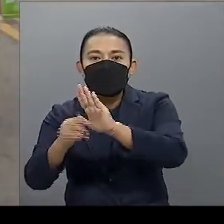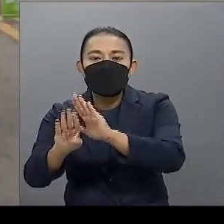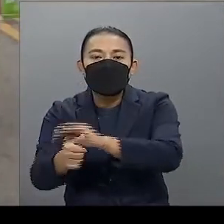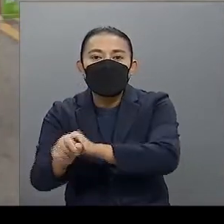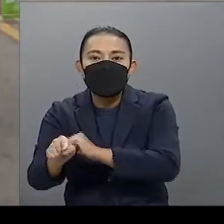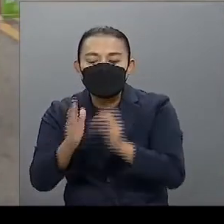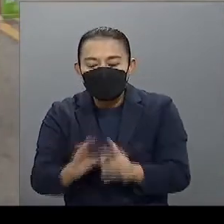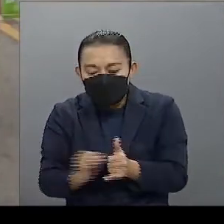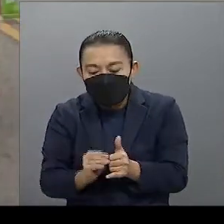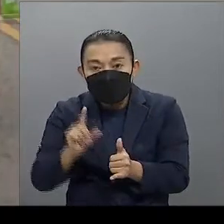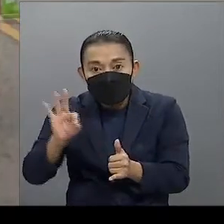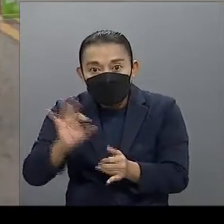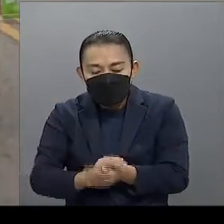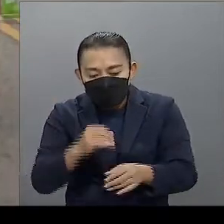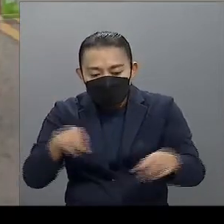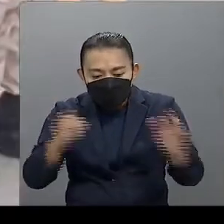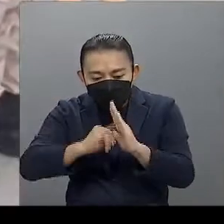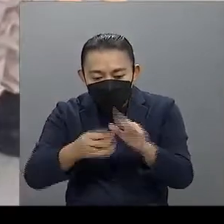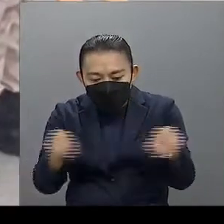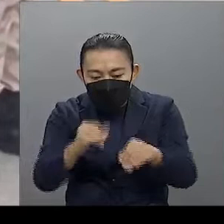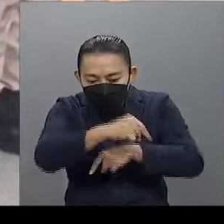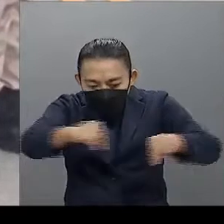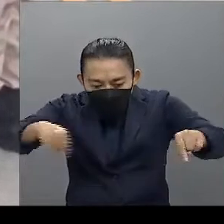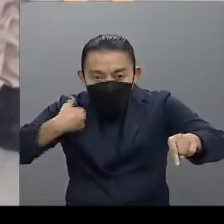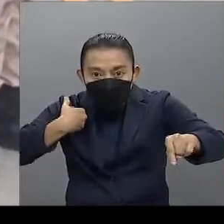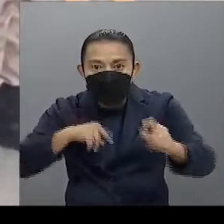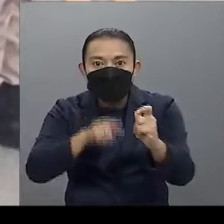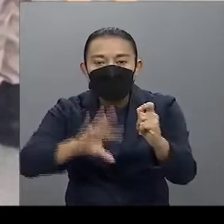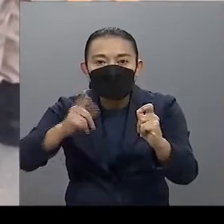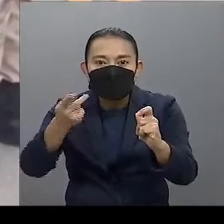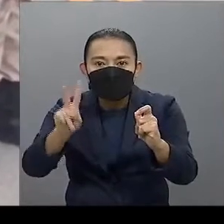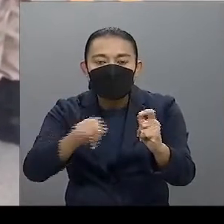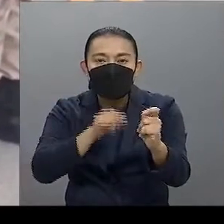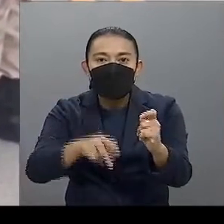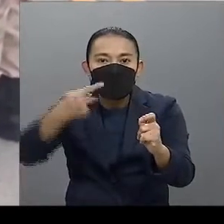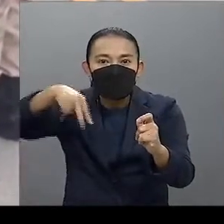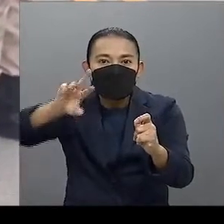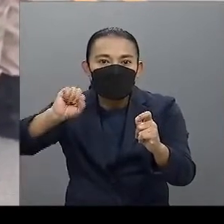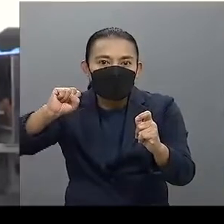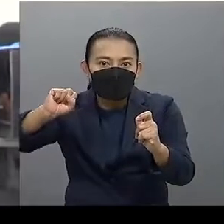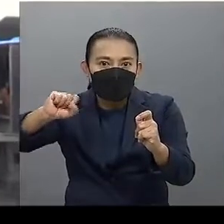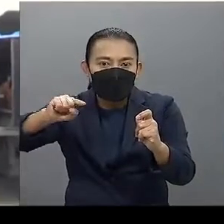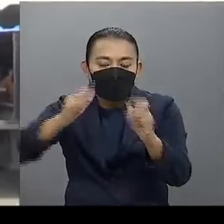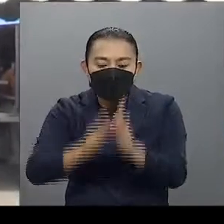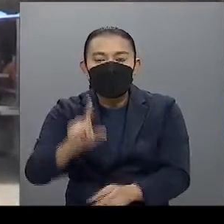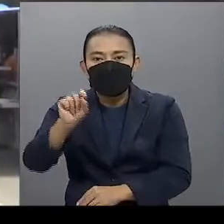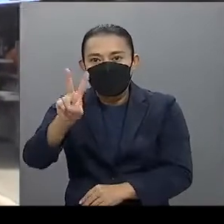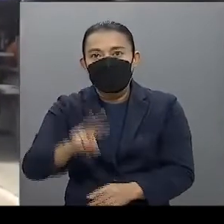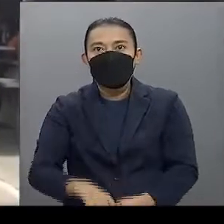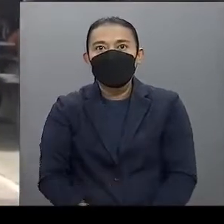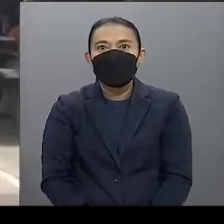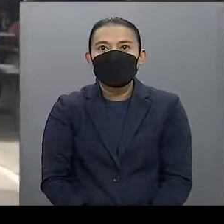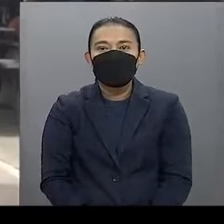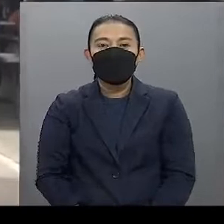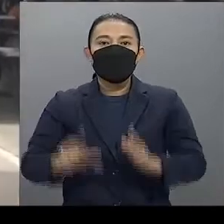ยังกระจายไปยังจังหวัดข้างเคียงคือที่เปิดเชียงคำและอำเภอภูซางจังหวัดพระเจ้าอีก 22คนที่จังหวัดลำปางครับคุณชม